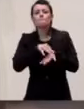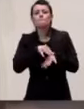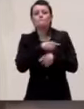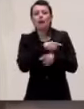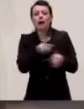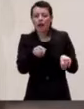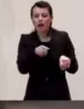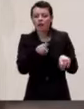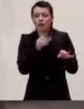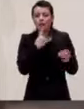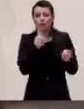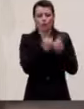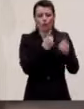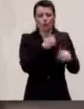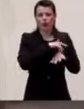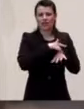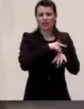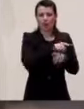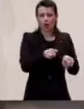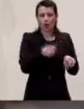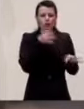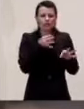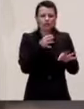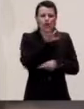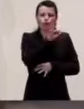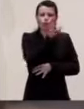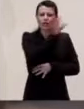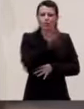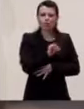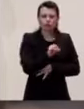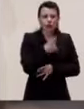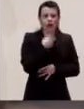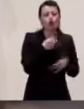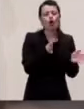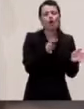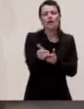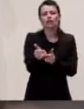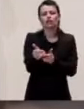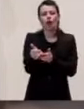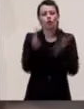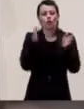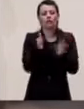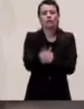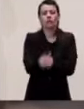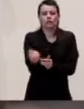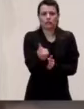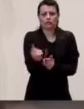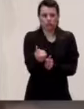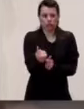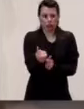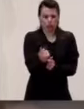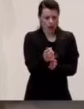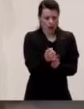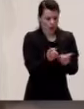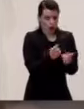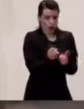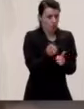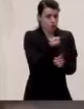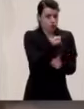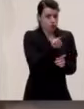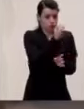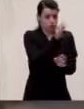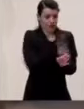il 50% è stato isolato in una stanza singola, perché così pochi tamponi? Cioè, esiste effettivamente un problema